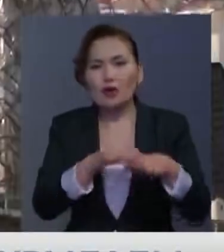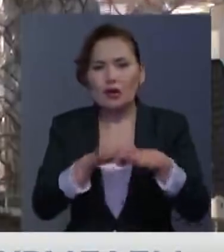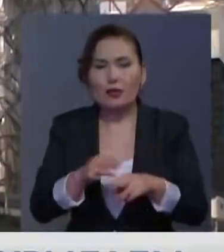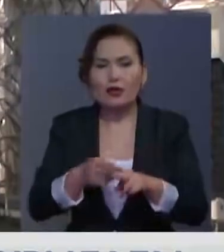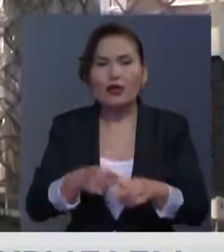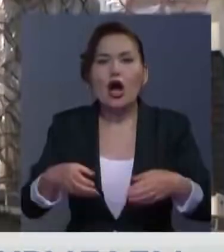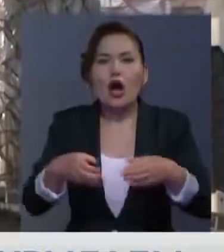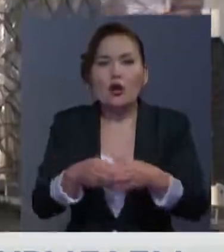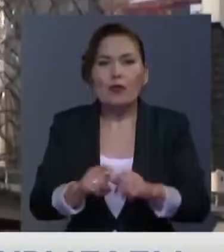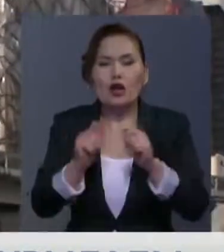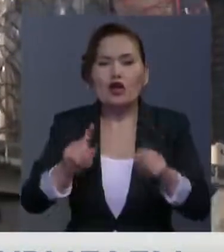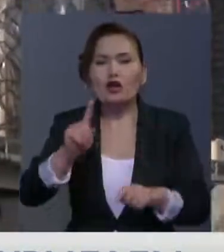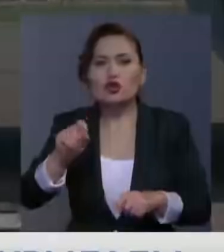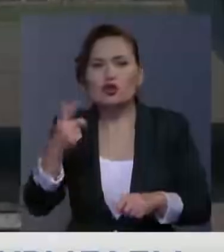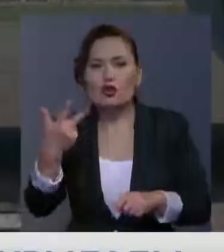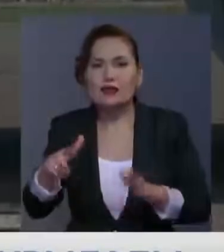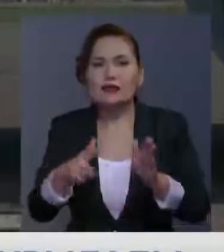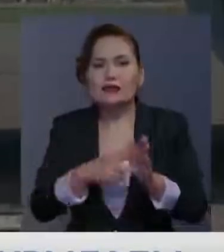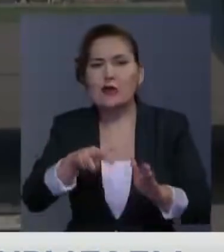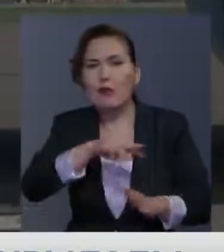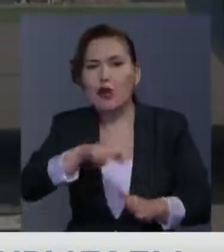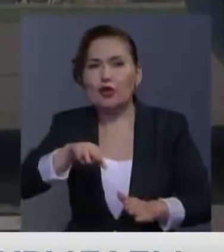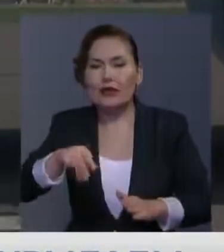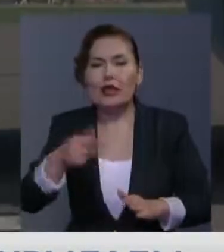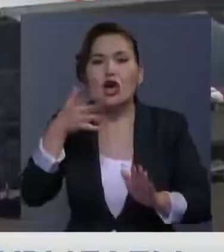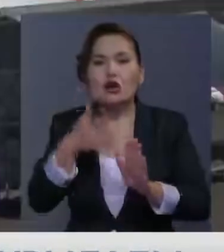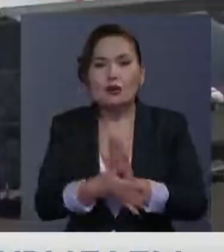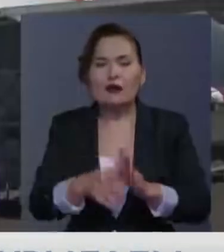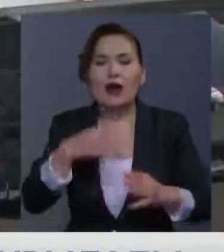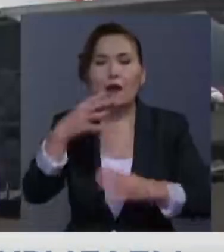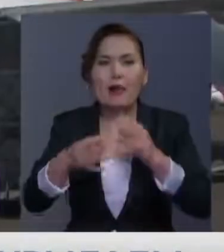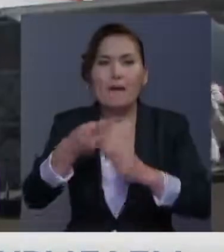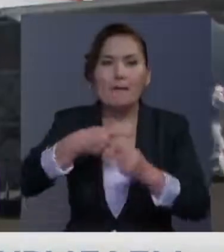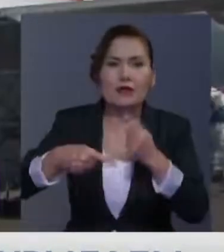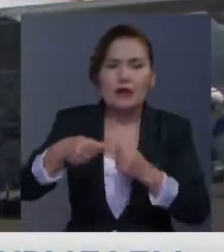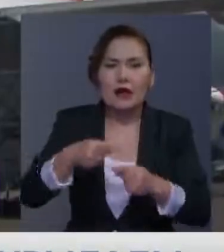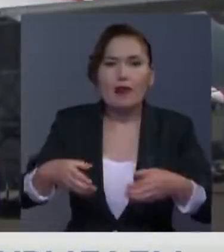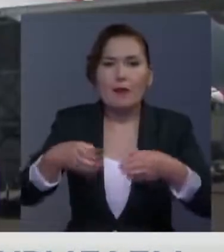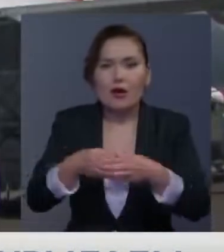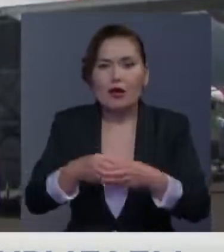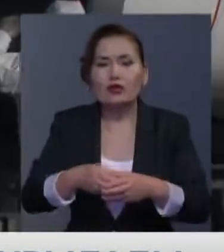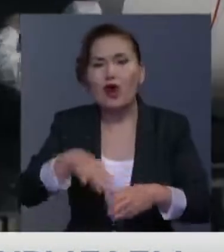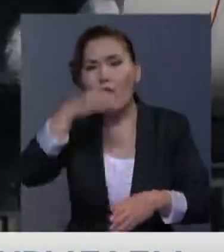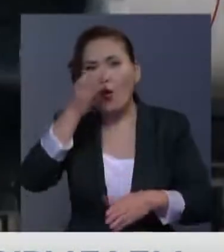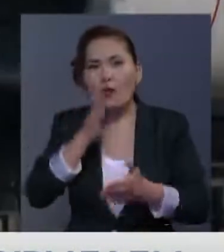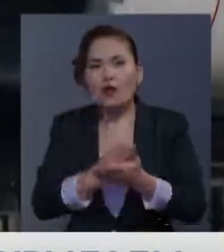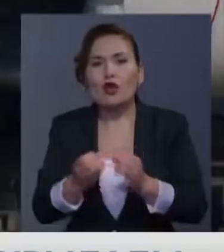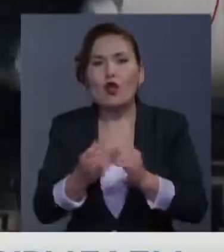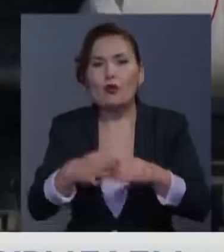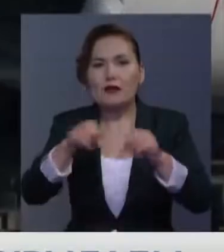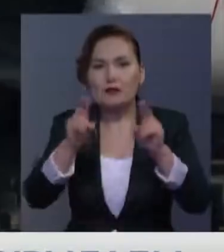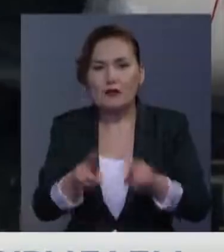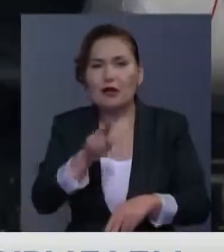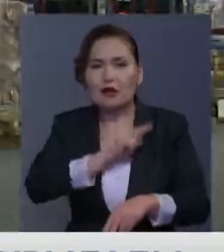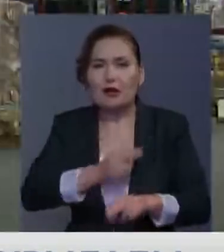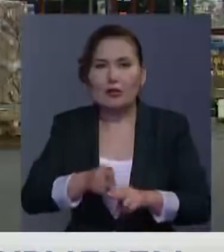қалыптасады. Ұйымды құруға 138 миллион теңге жұмсалады. Мұнда халықаралық бизнес саласында тәжірибеден өткен 15 маман қызмет